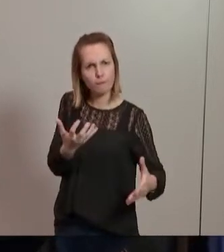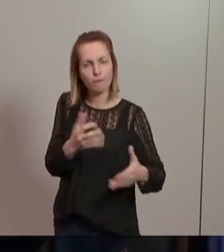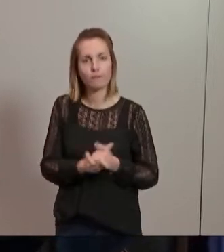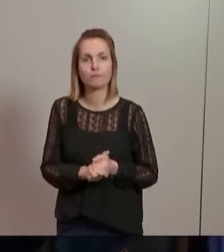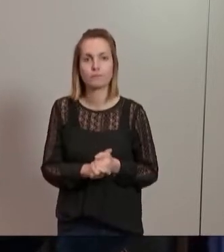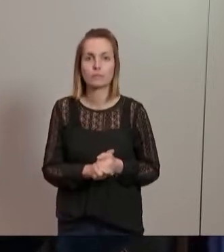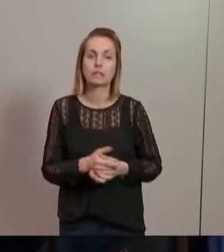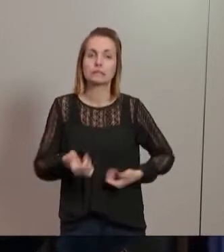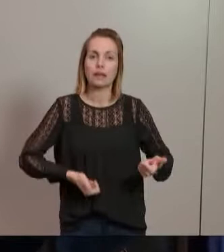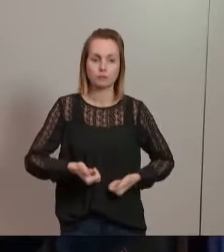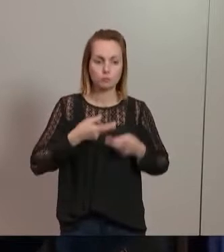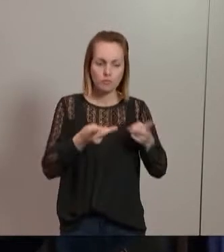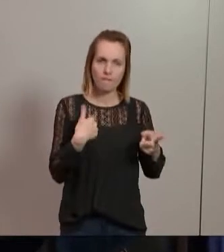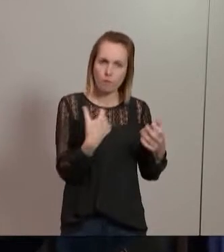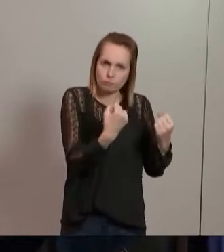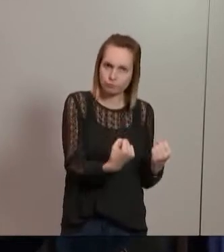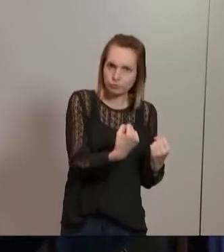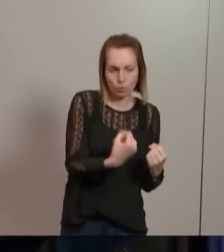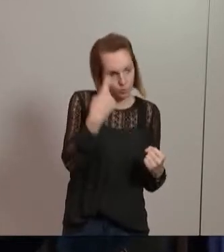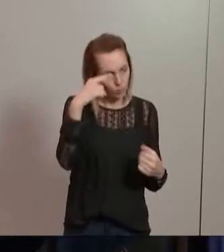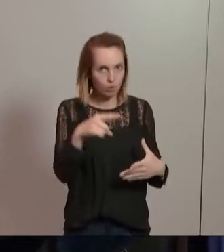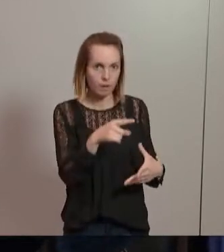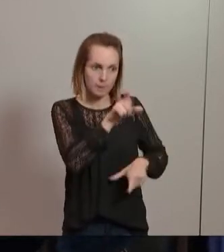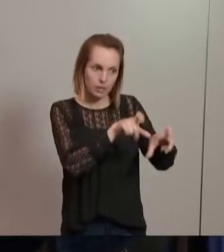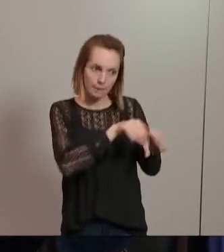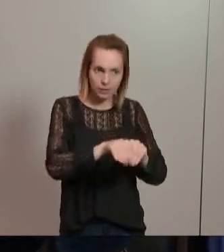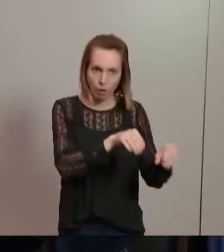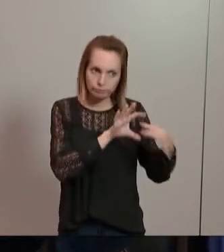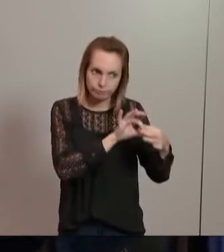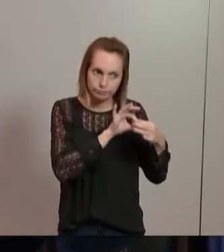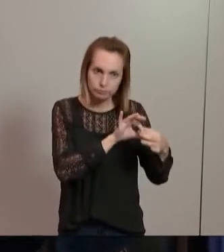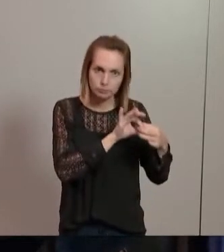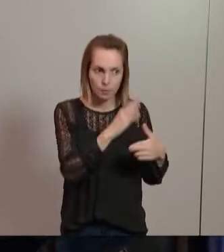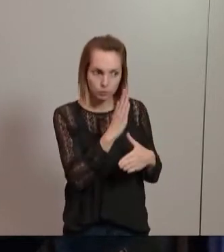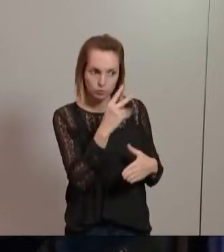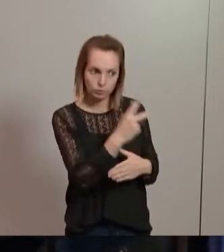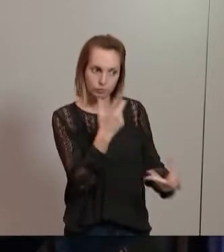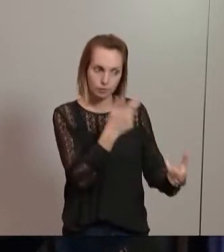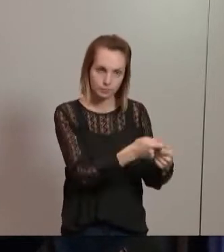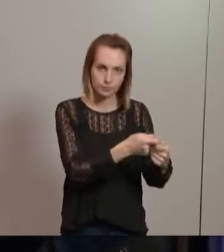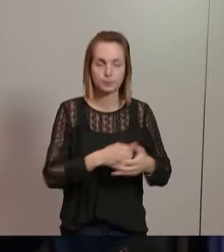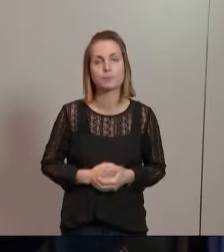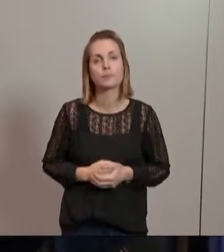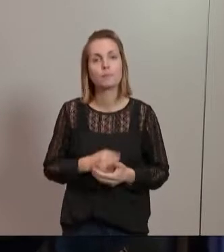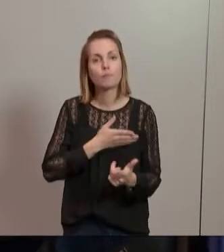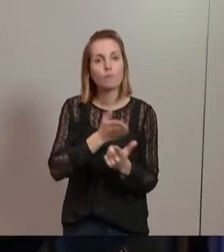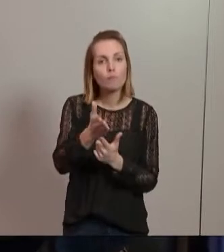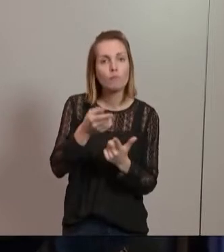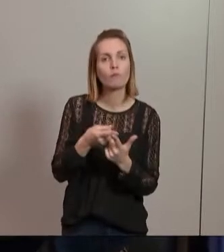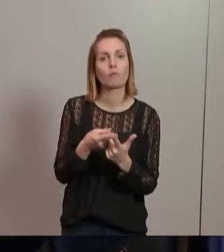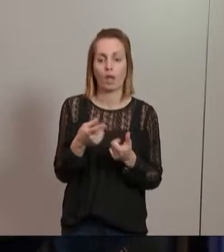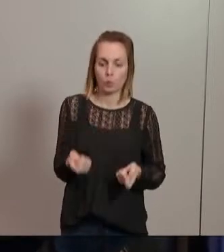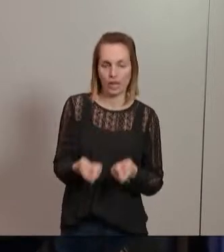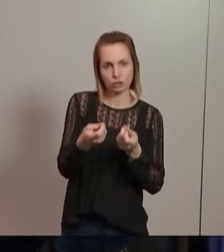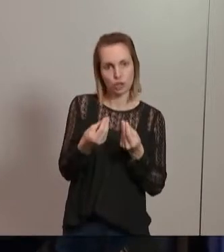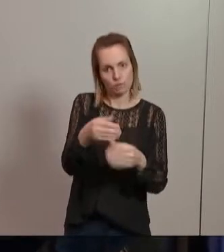Renforcer les services publics pour agir au plus près des habitants et répondre à leurs besoins. Redonner les moyens à